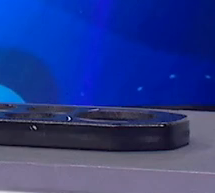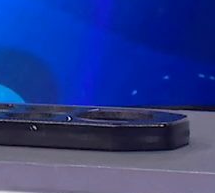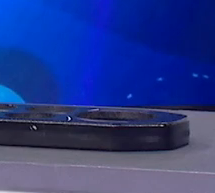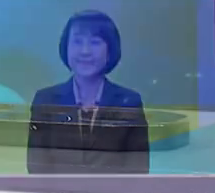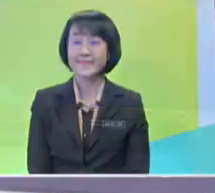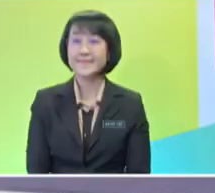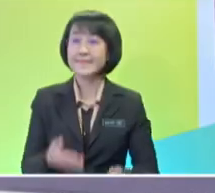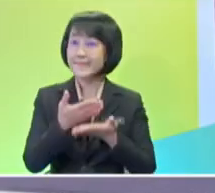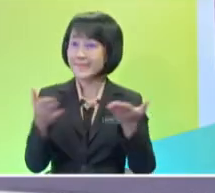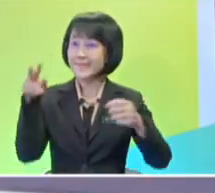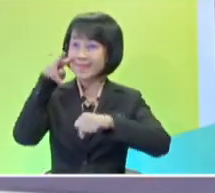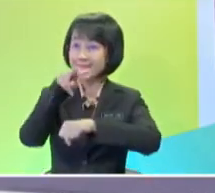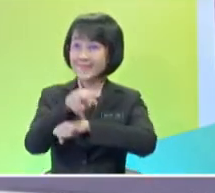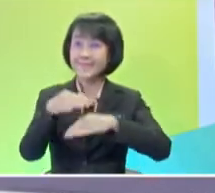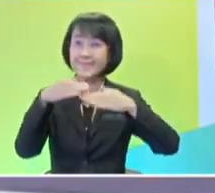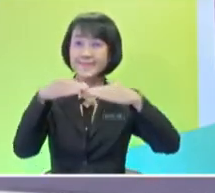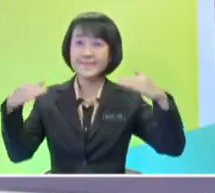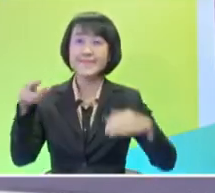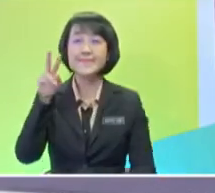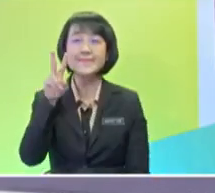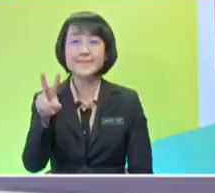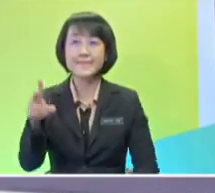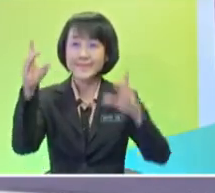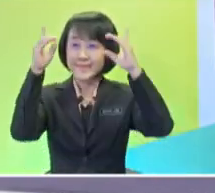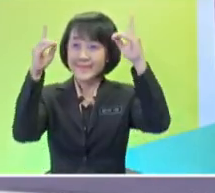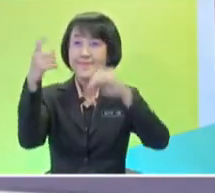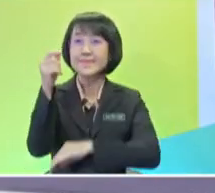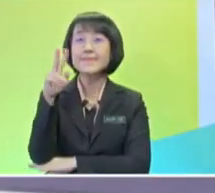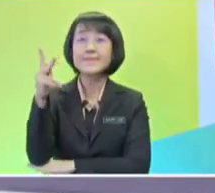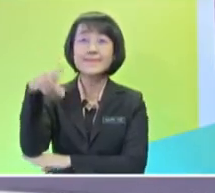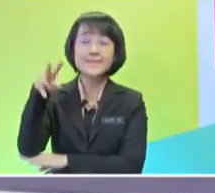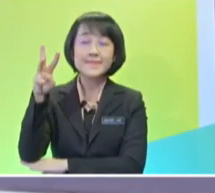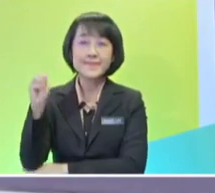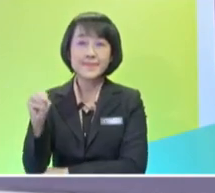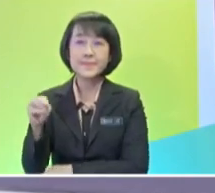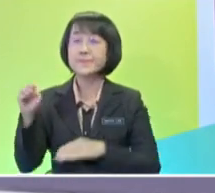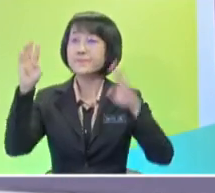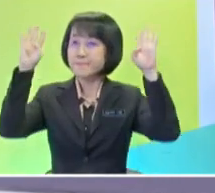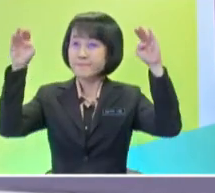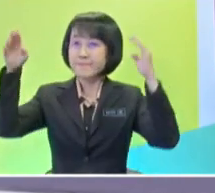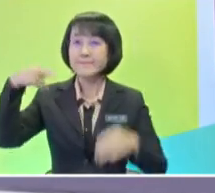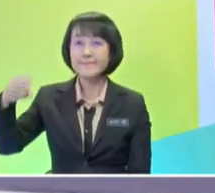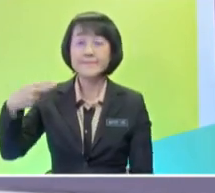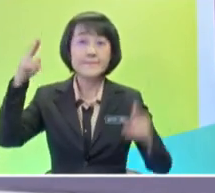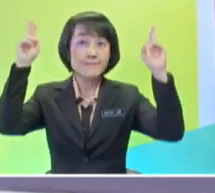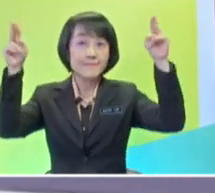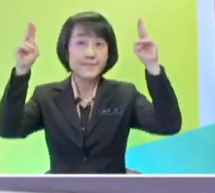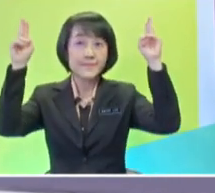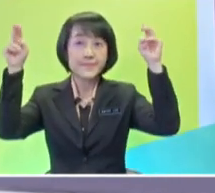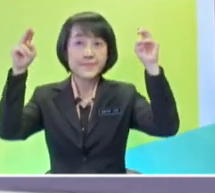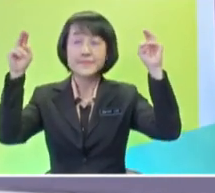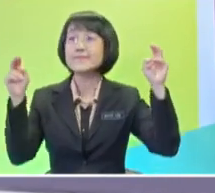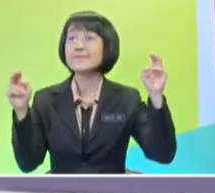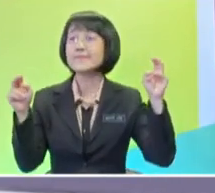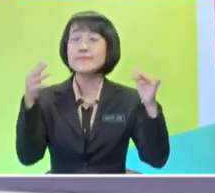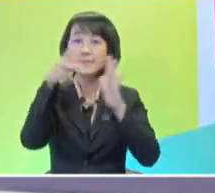anda sedang menonton slot tahap 2 di saluran Didik TV KPM bagi mata pelajaran sejarah dan topik kita permainan tradisional